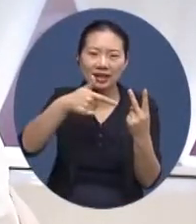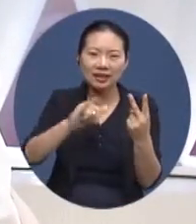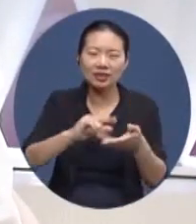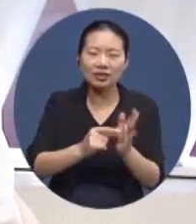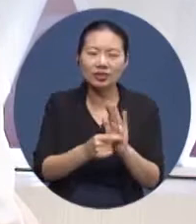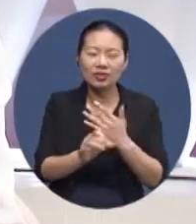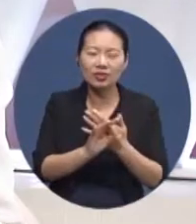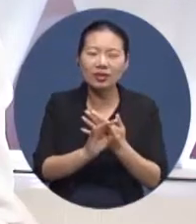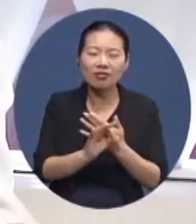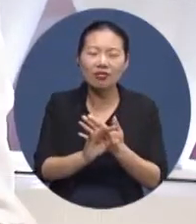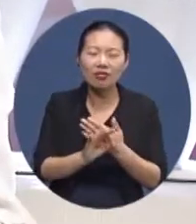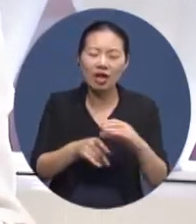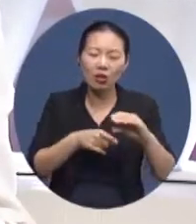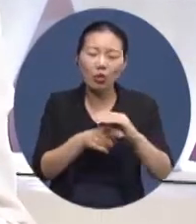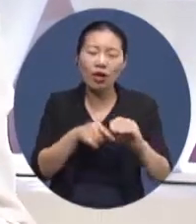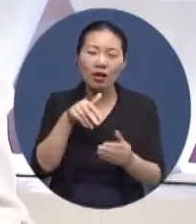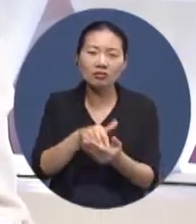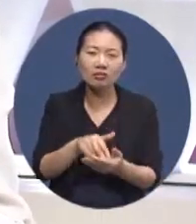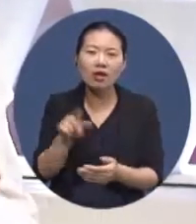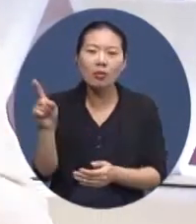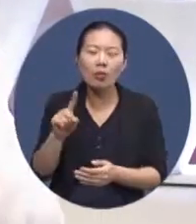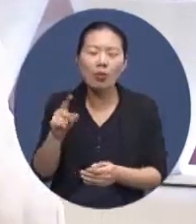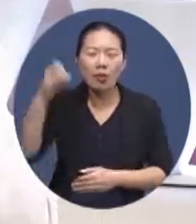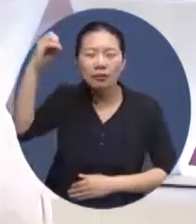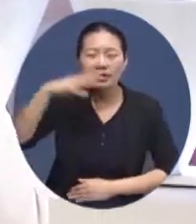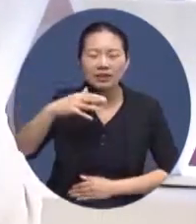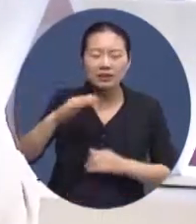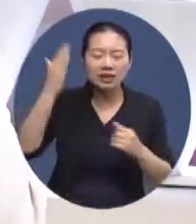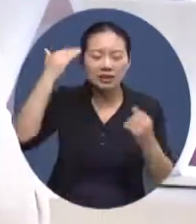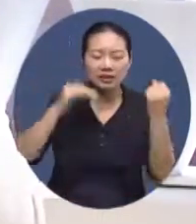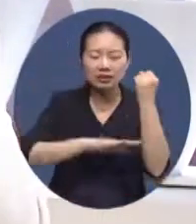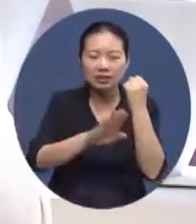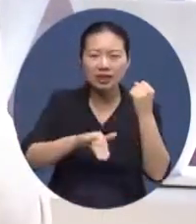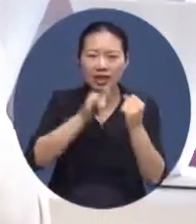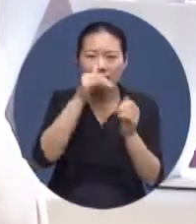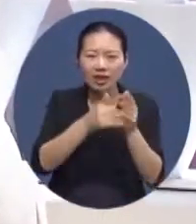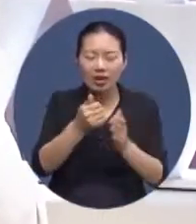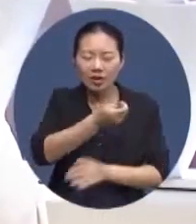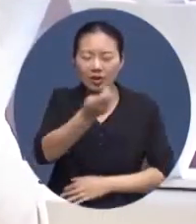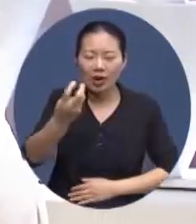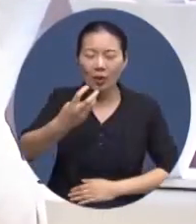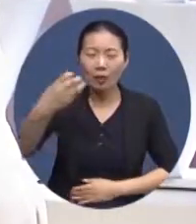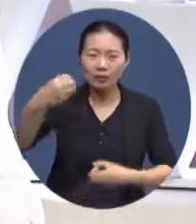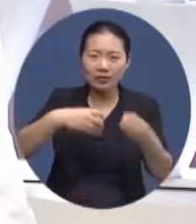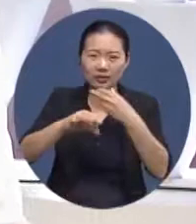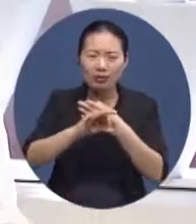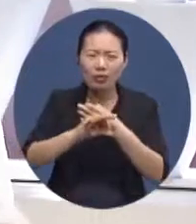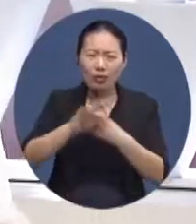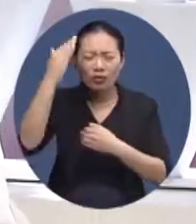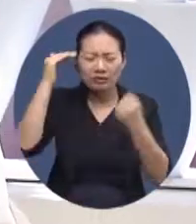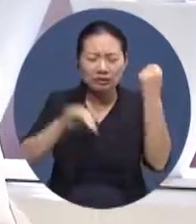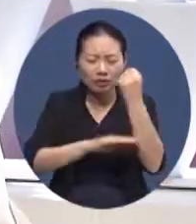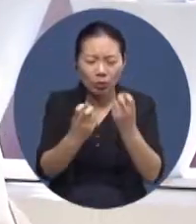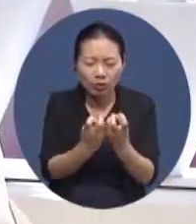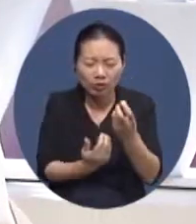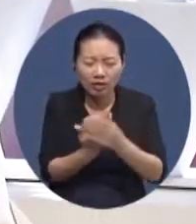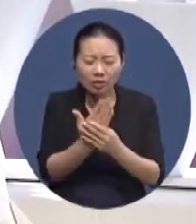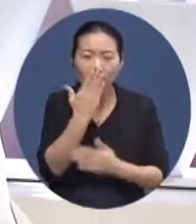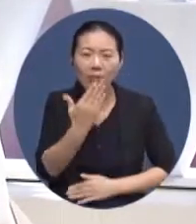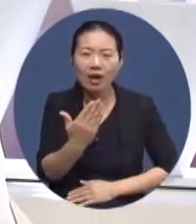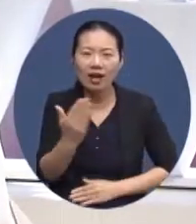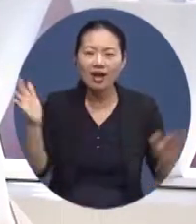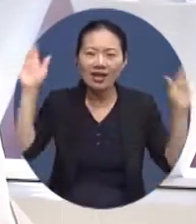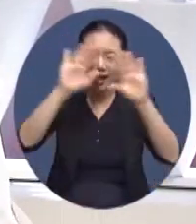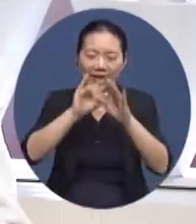뭐 예를 들어서 과학 쪽에서는 빛과 그림자 해서 빛이 여러 군데서 비치면 그림자가 어떻게 생기느냐. 이거는 야간에 축구장 한번 같이